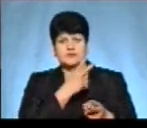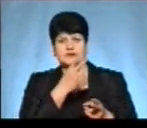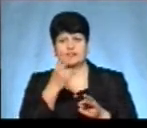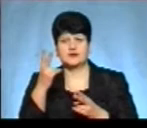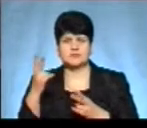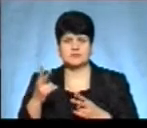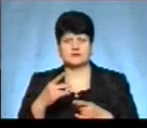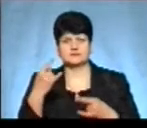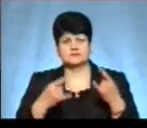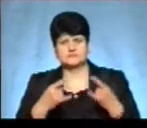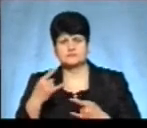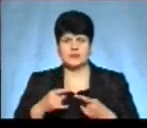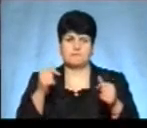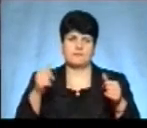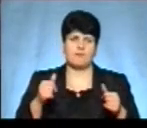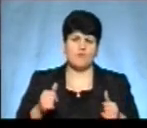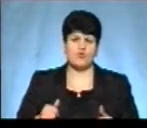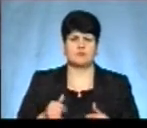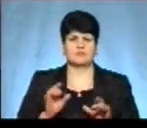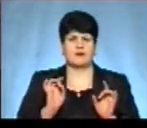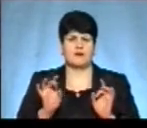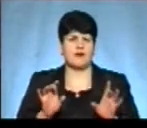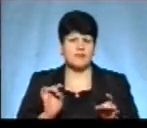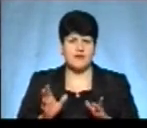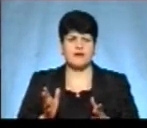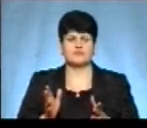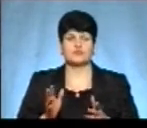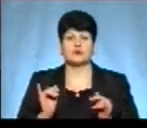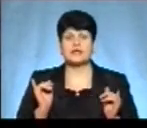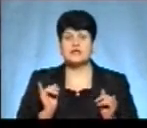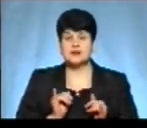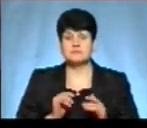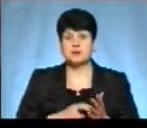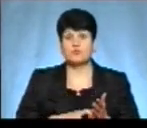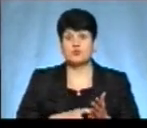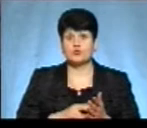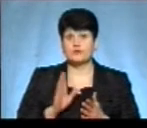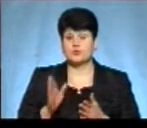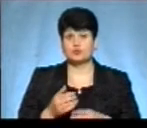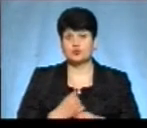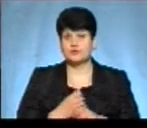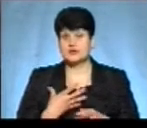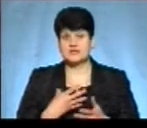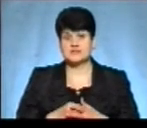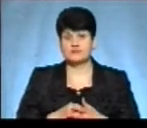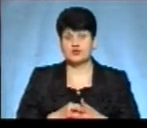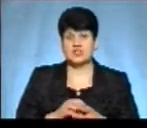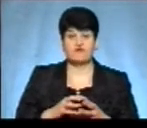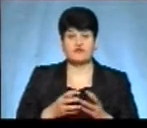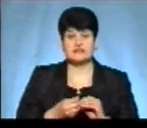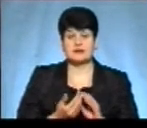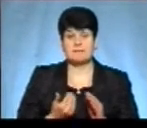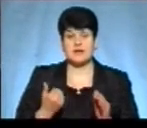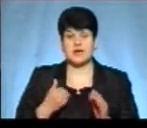екранів телевізорів, з бікбордів, зовнішньої реклами. І на цьому ми боїмося, вони будуть робити свої висновки перед